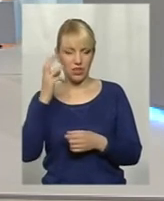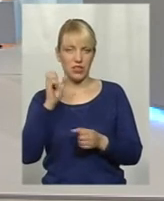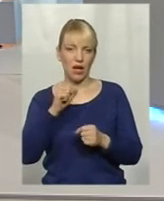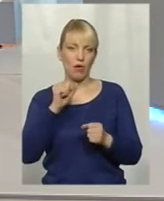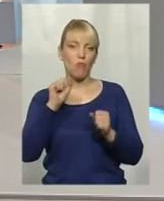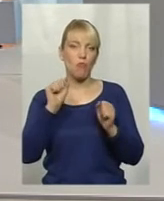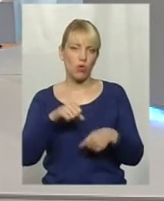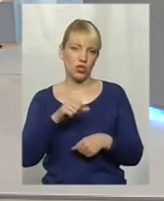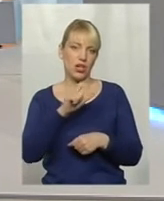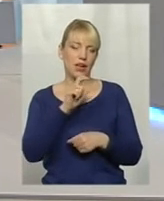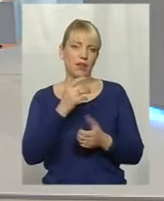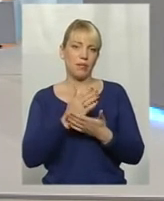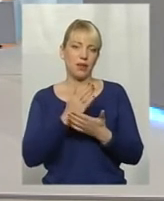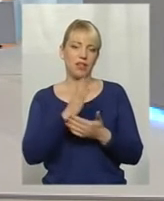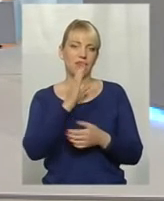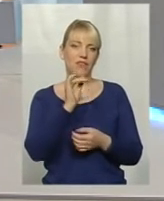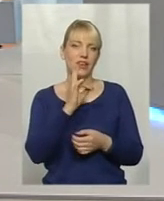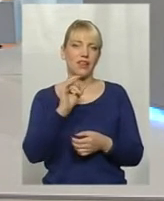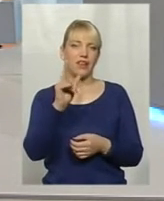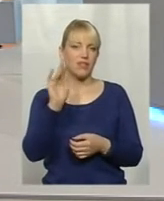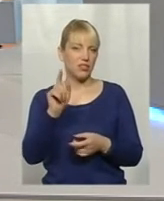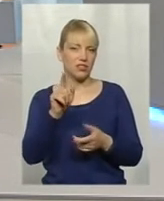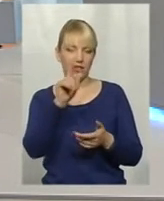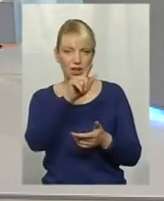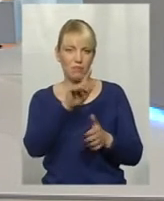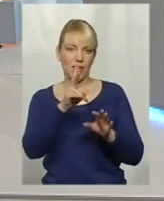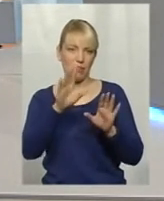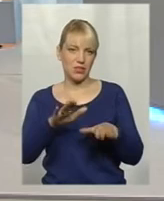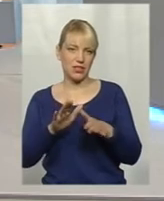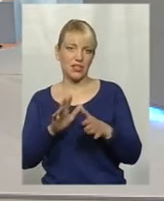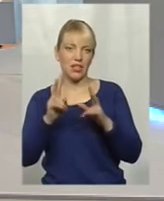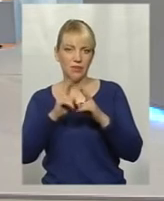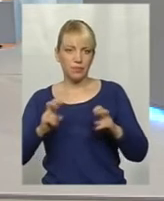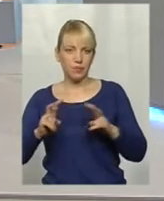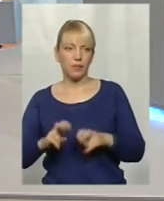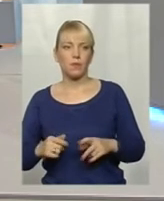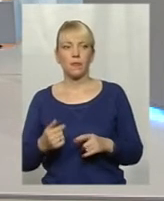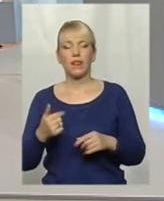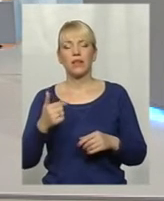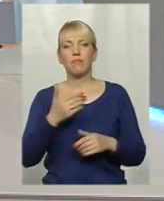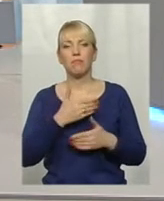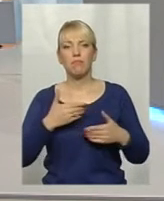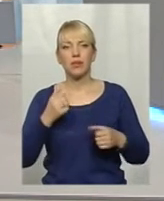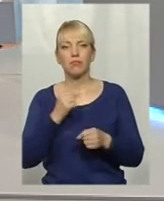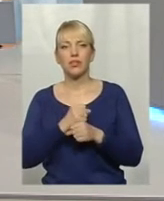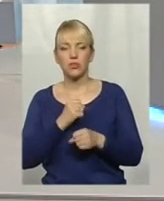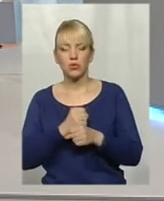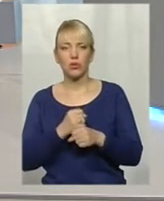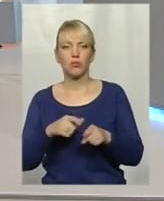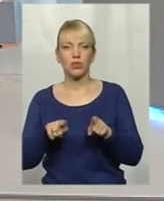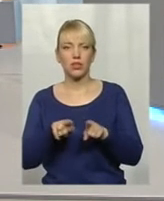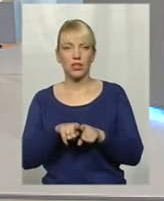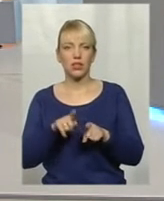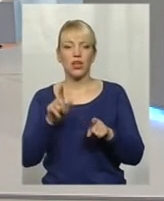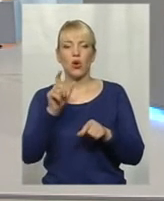навіть доповню, ми зараз працюємо із нашими колегами із інших областей, наприклад, по тій категорії справ,